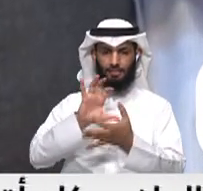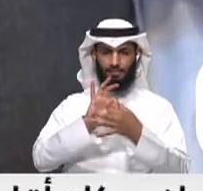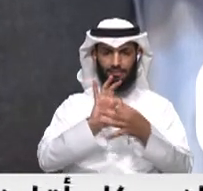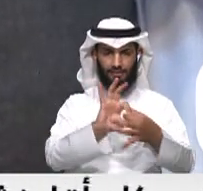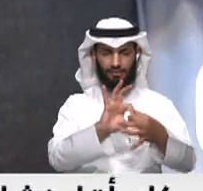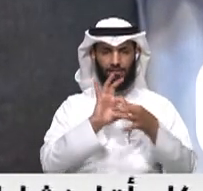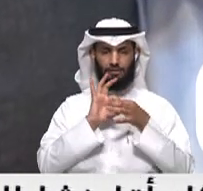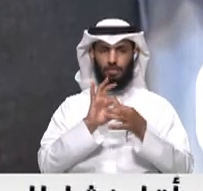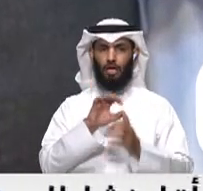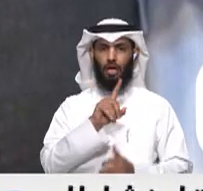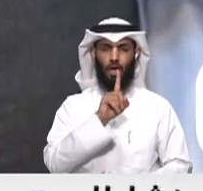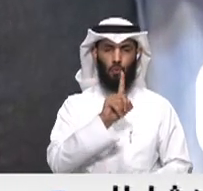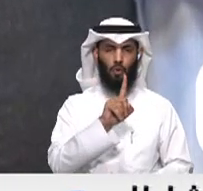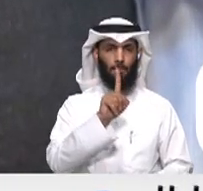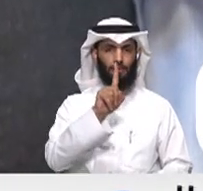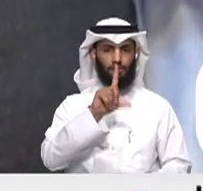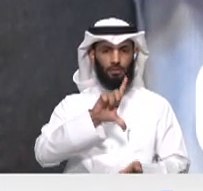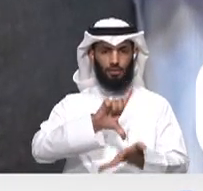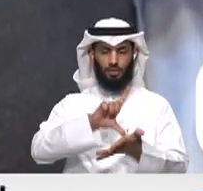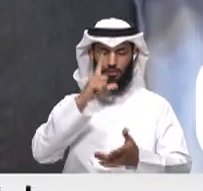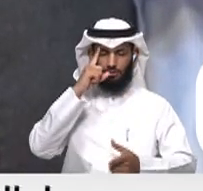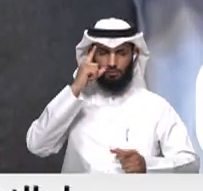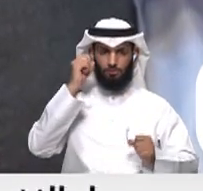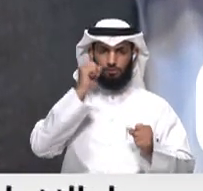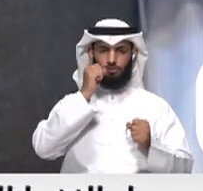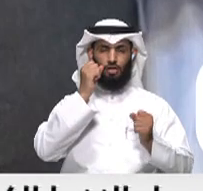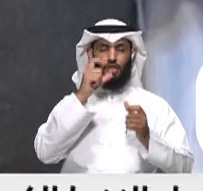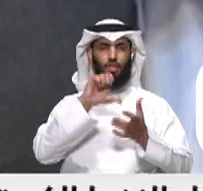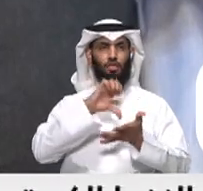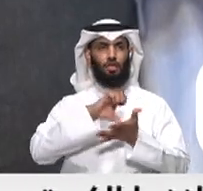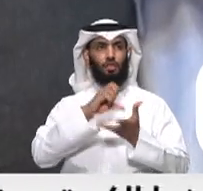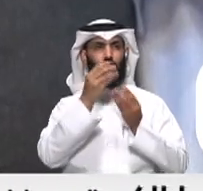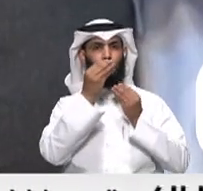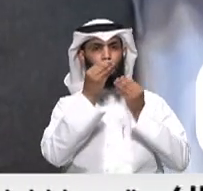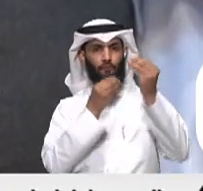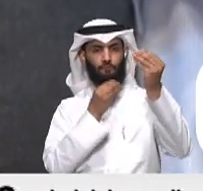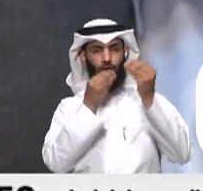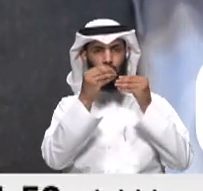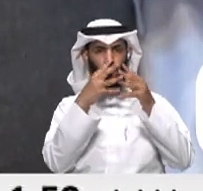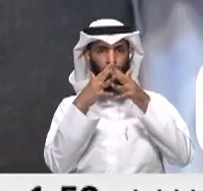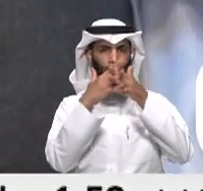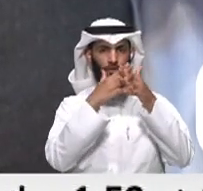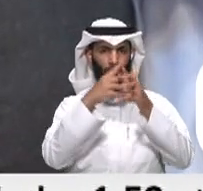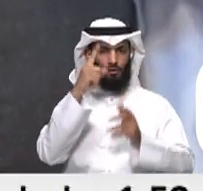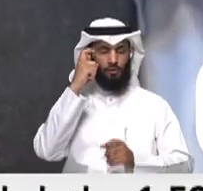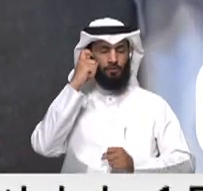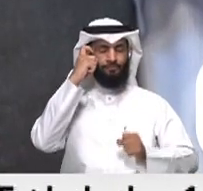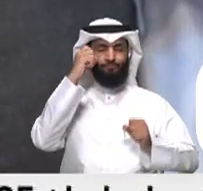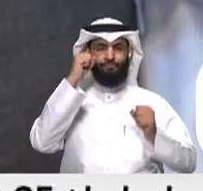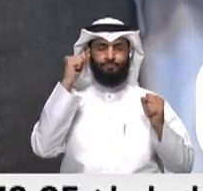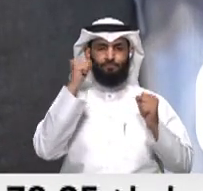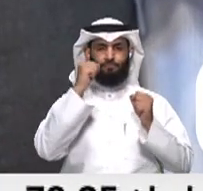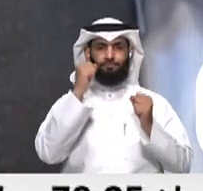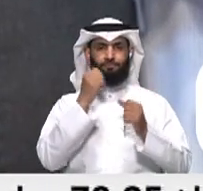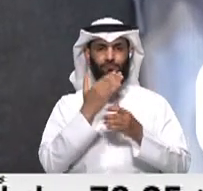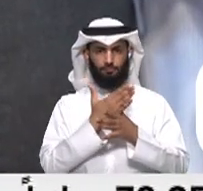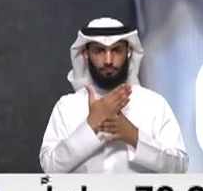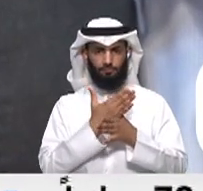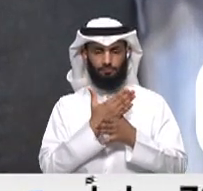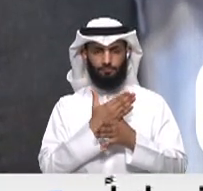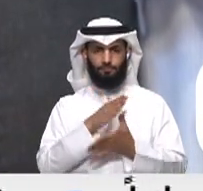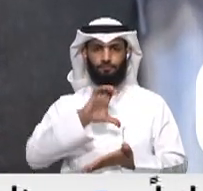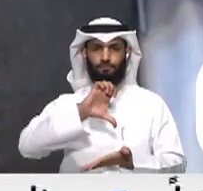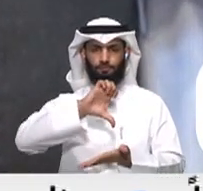يبدو الإيرانيين لم يكونوا على استعداد للتفاهم مع الجانب الأمريكي، لأنهم يعتقدون بأن